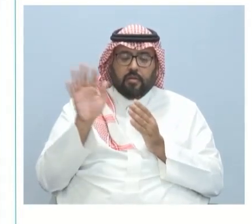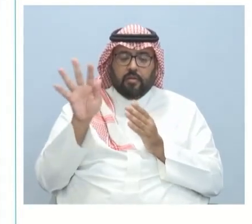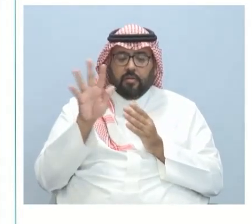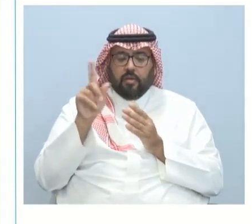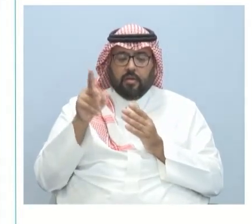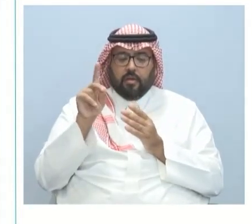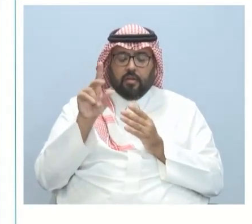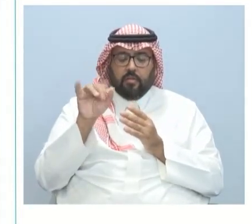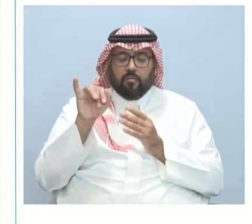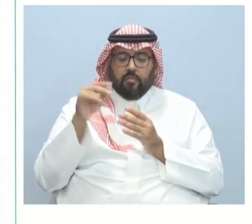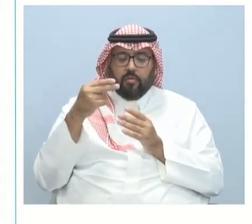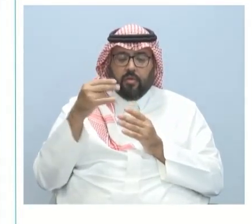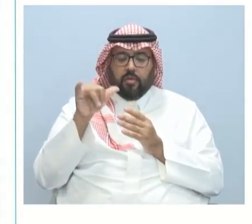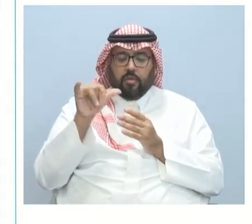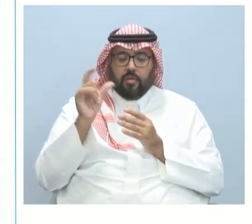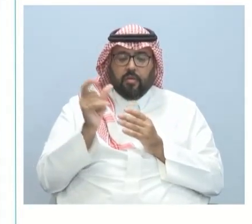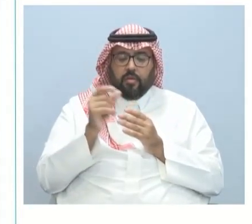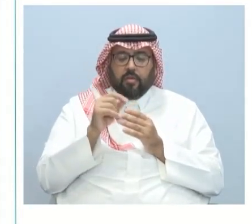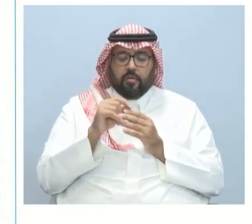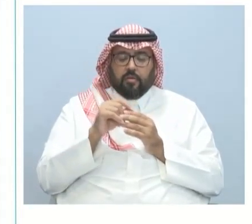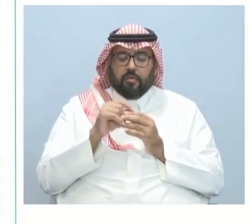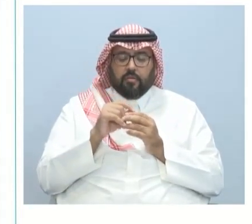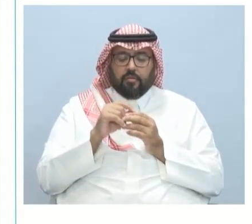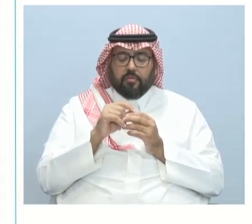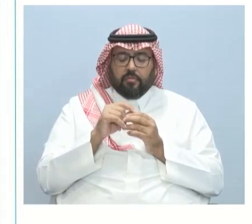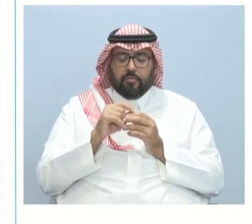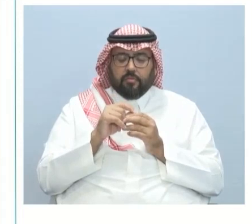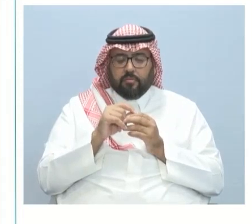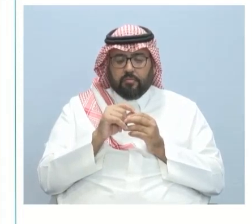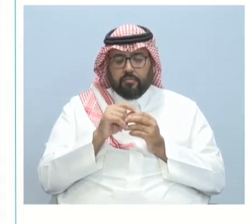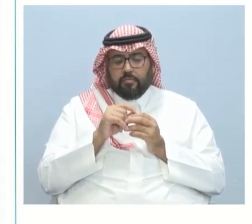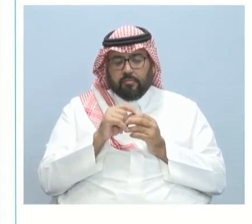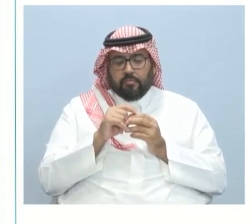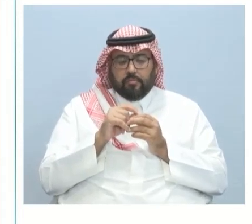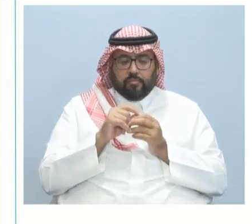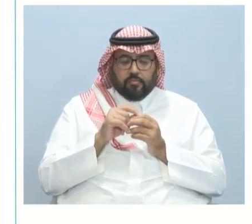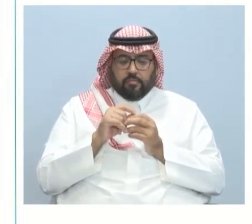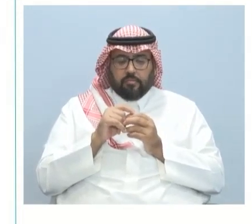طالما تم تكرار طالما كان هذا الشرط